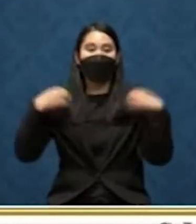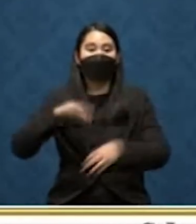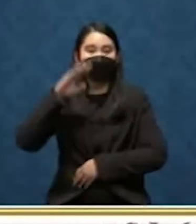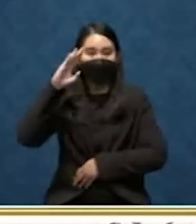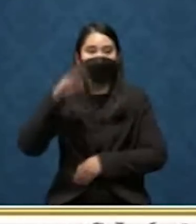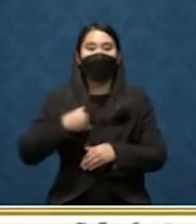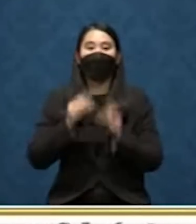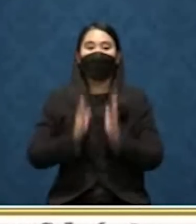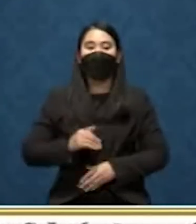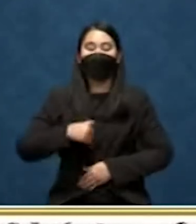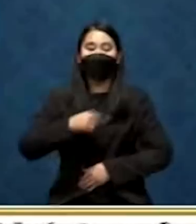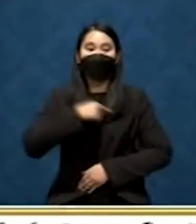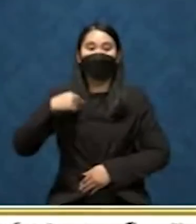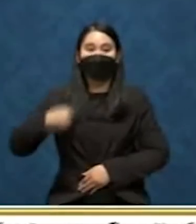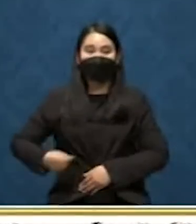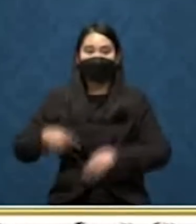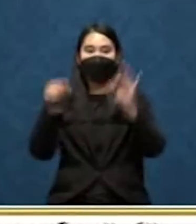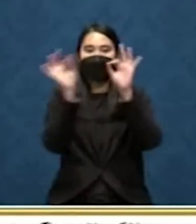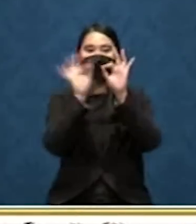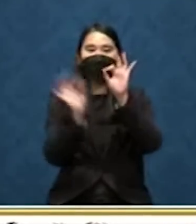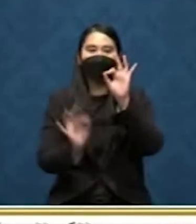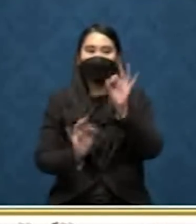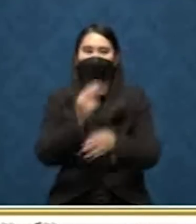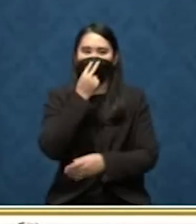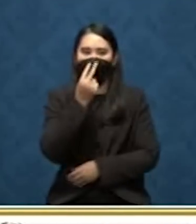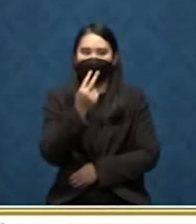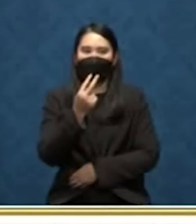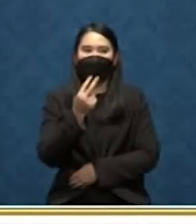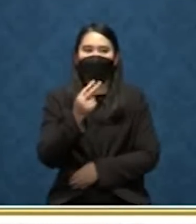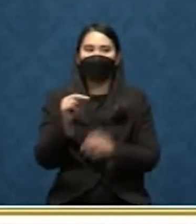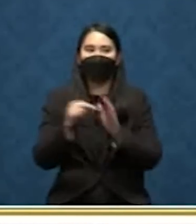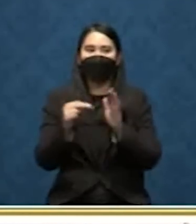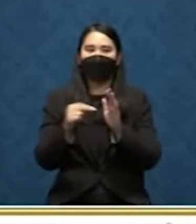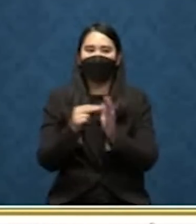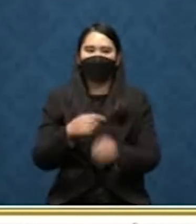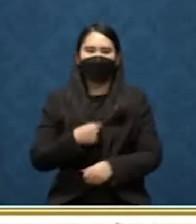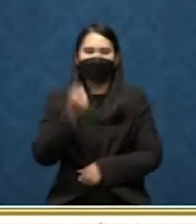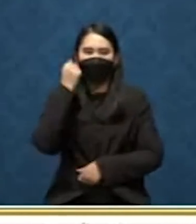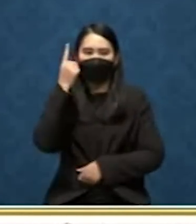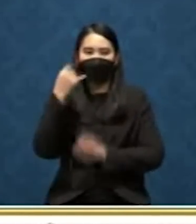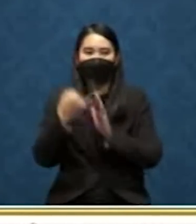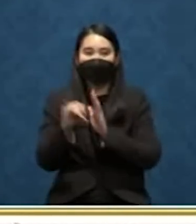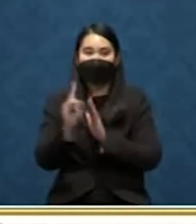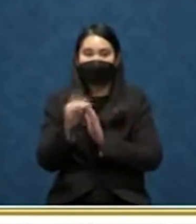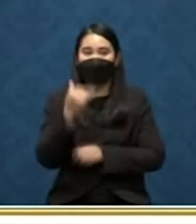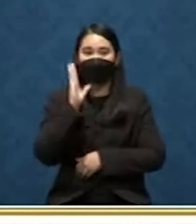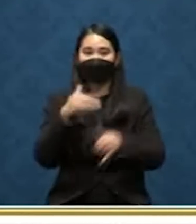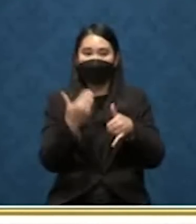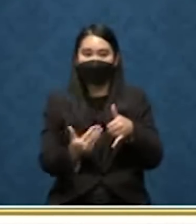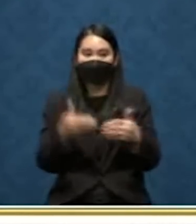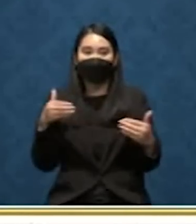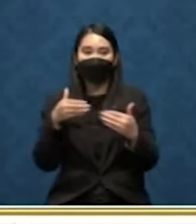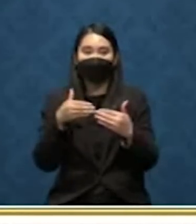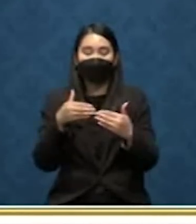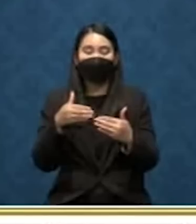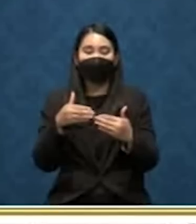ีนที่ได้มาเห็นข้อความอย่างนี้ไม่รเขาจะเข้าใจเลยเถิดไปถไหนัว่าอยู่สินฉีนี้คอสายตรงจ